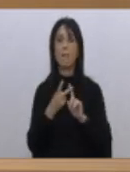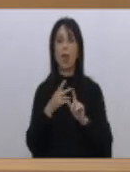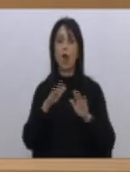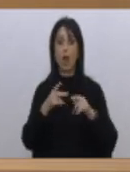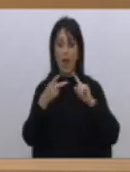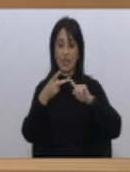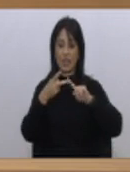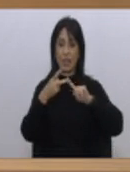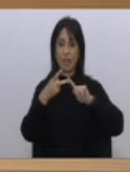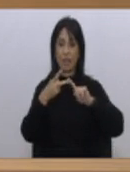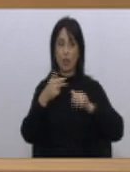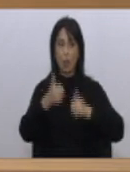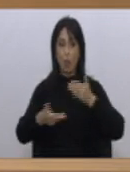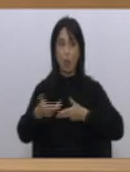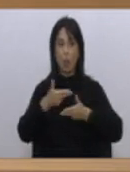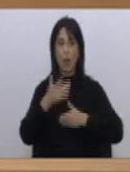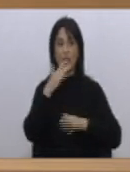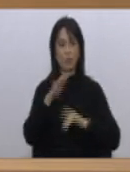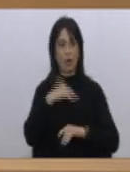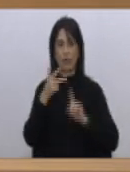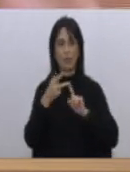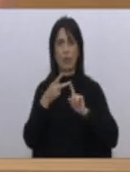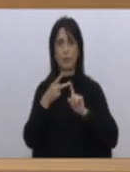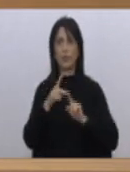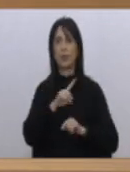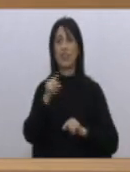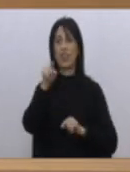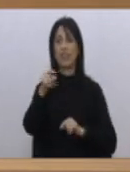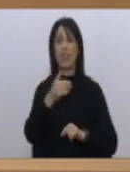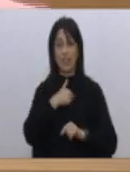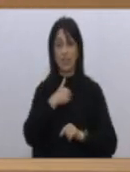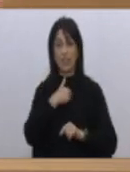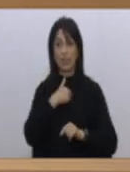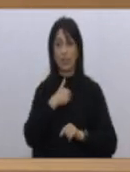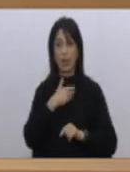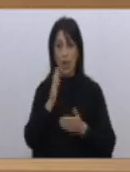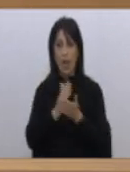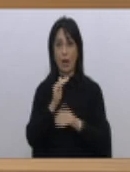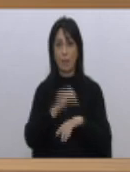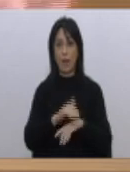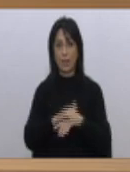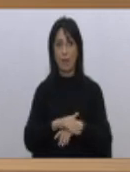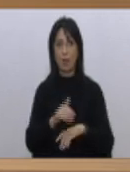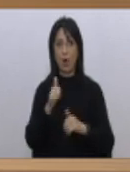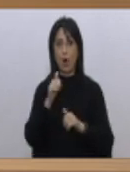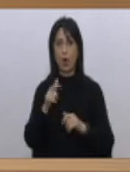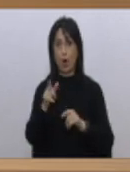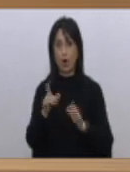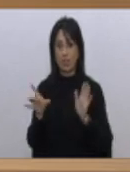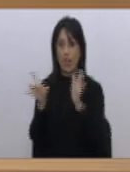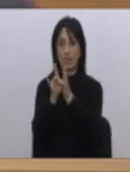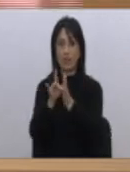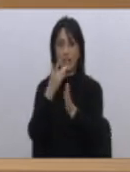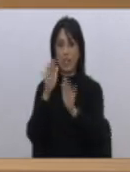ადგილზე ჩვენი კონკურენტი იყოს ნაციონალური მოძრაობა. მაგრამ თქვენ თუ გინდათ, ხო არის ფაქტები არის, როგორც კი მიტმასნილი ხართ